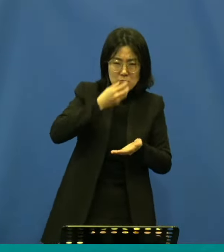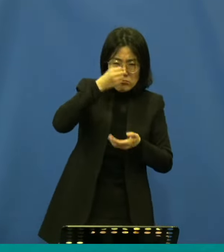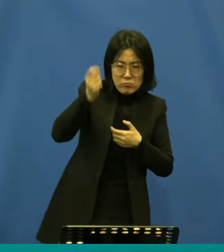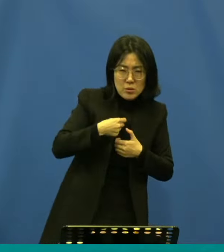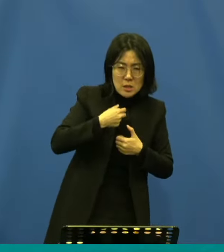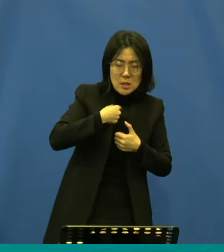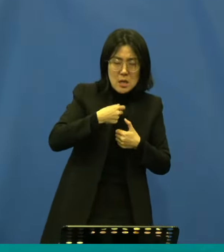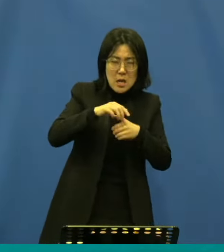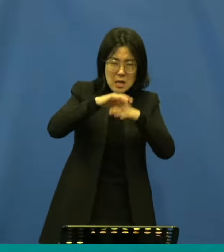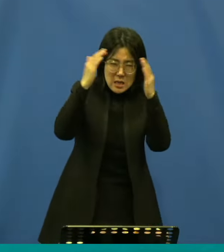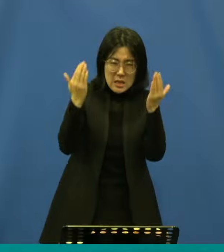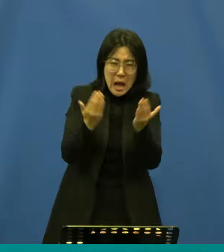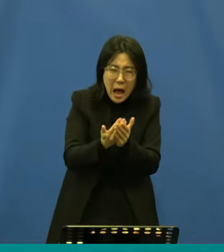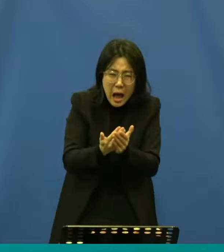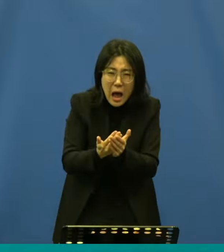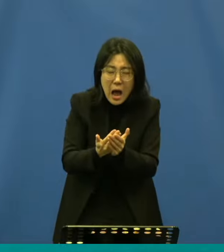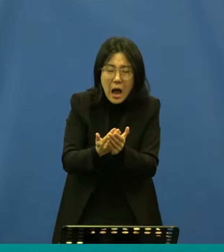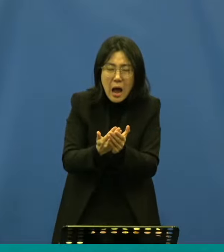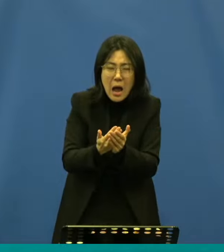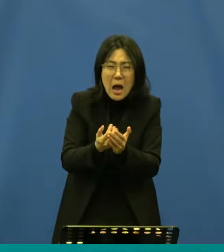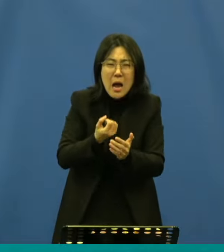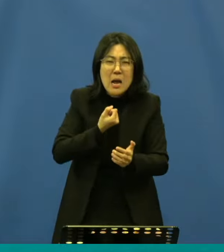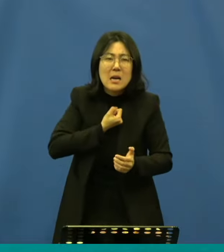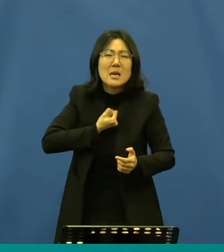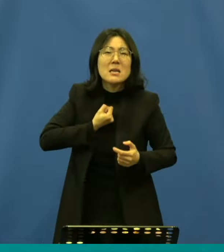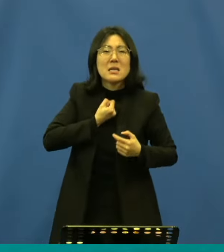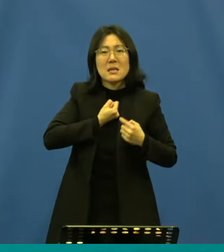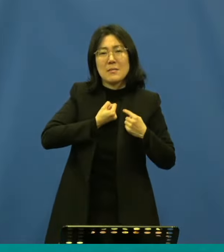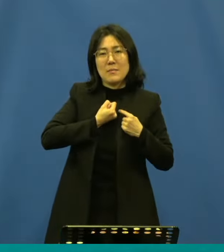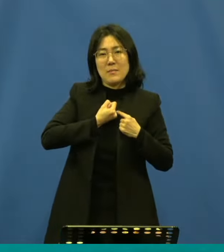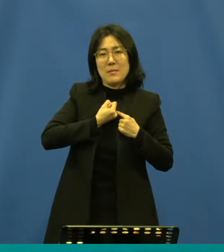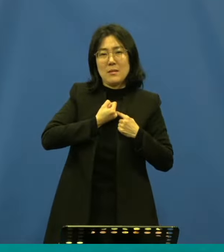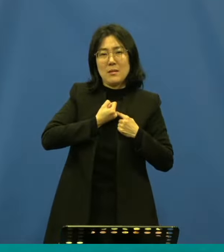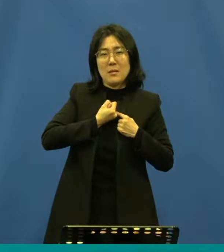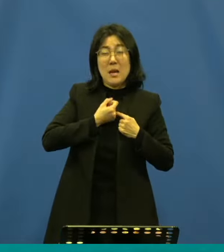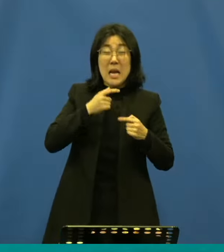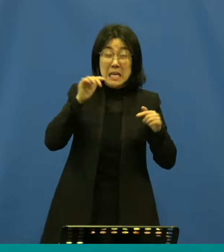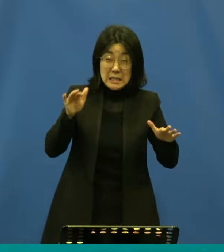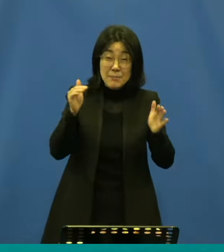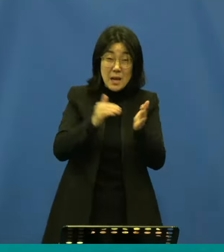그러니까 이 모든 것들의 뿌리에는 유대인들이 가졌던 열등감이 있다는 거죠.